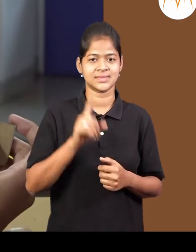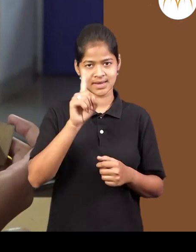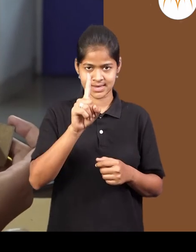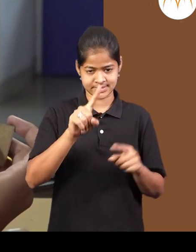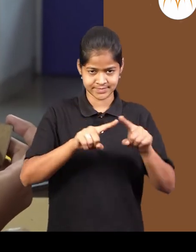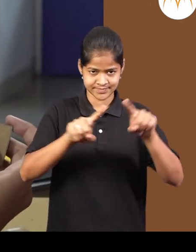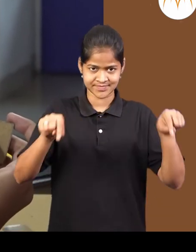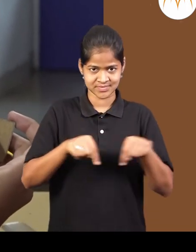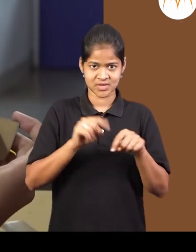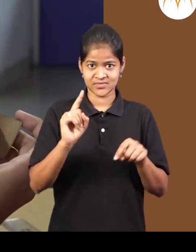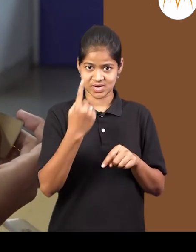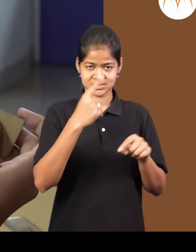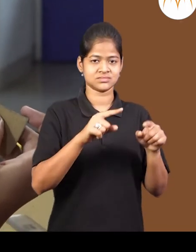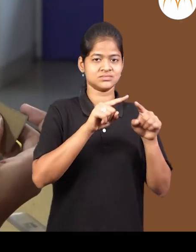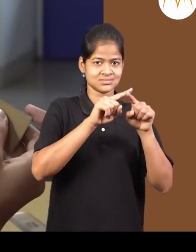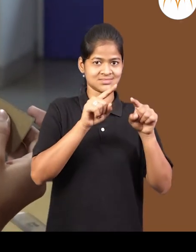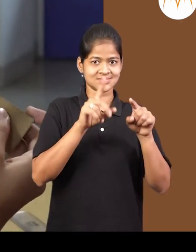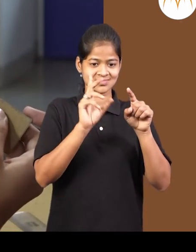आयत, हा दुसरा आयत आणि हा तिसरा आयत.